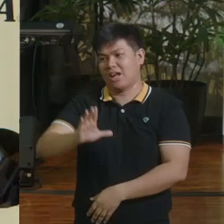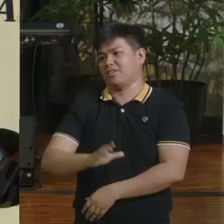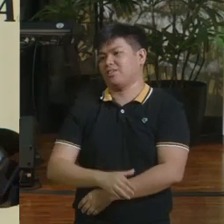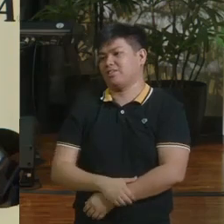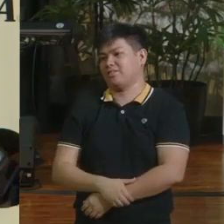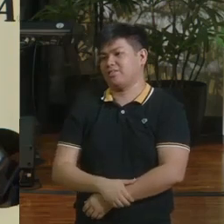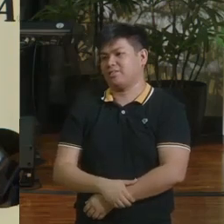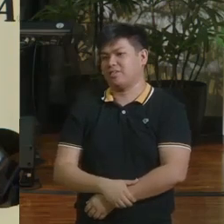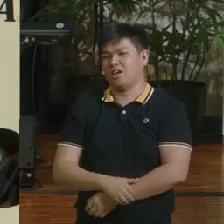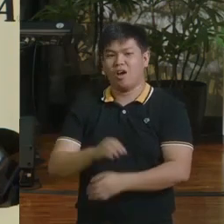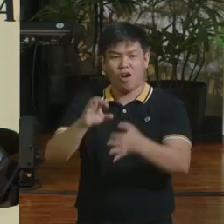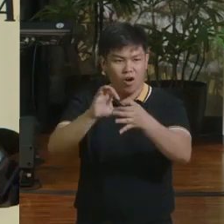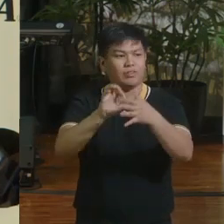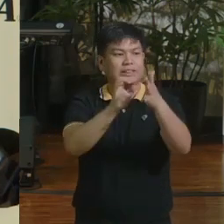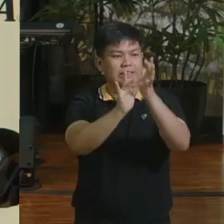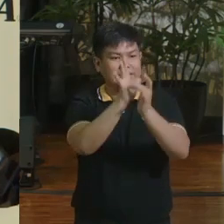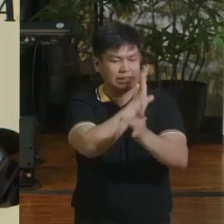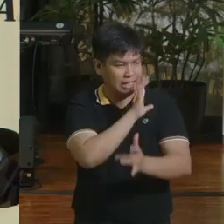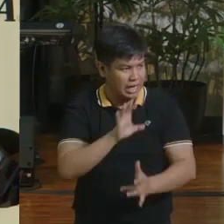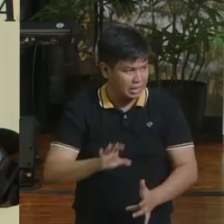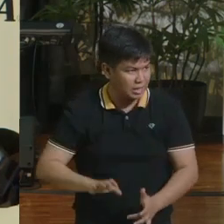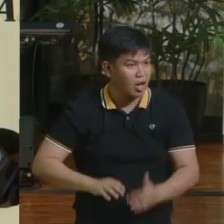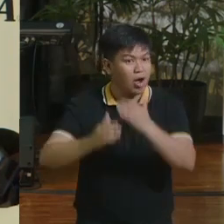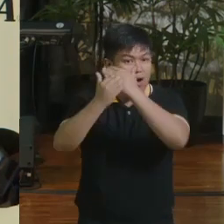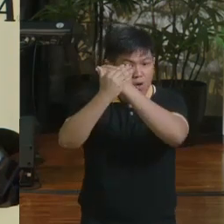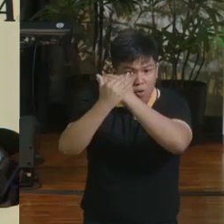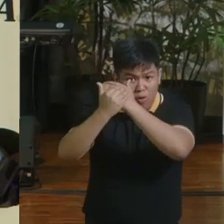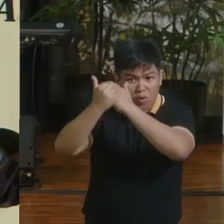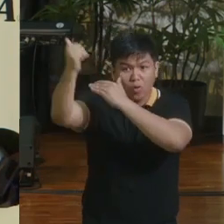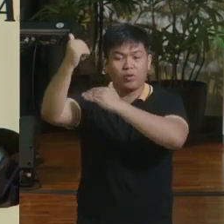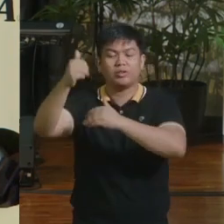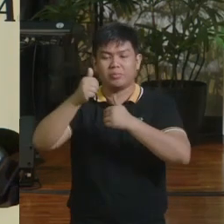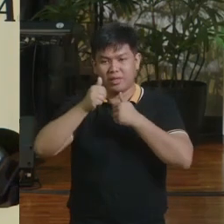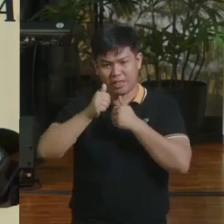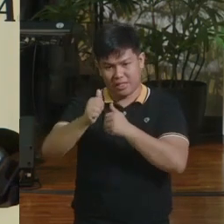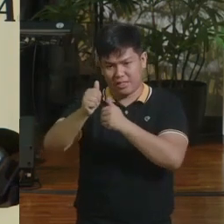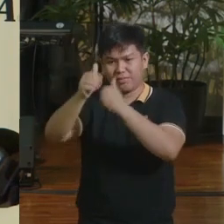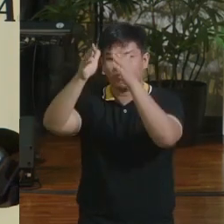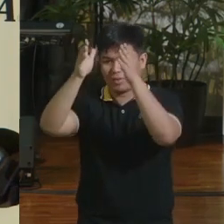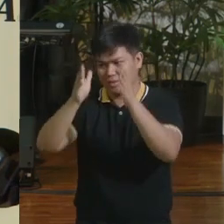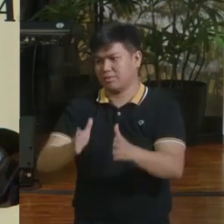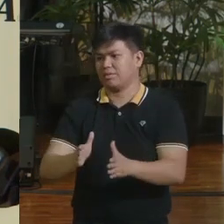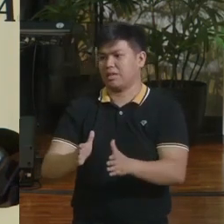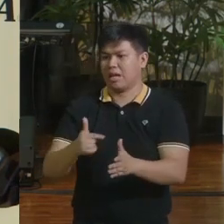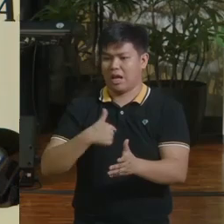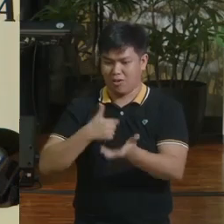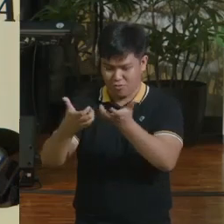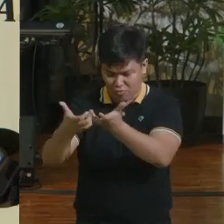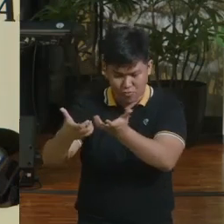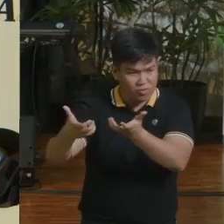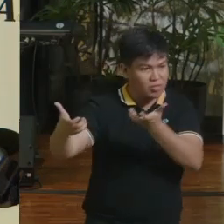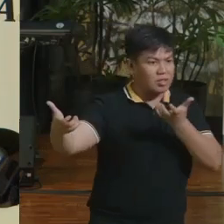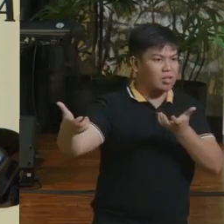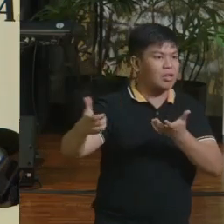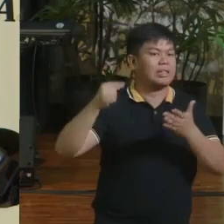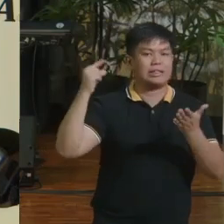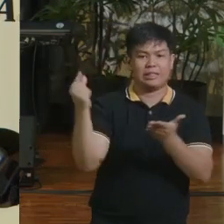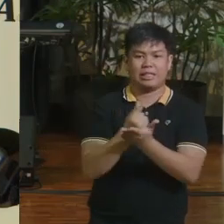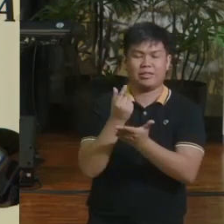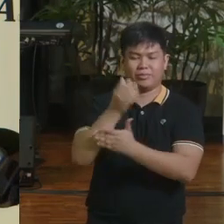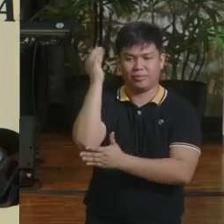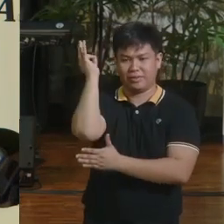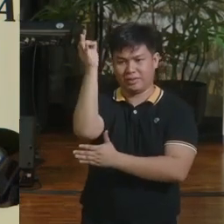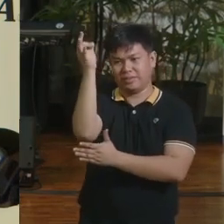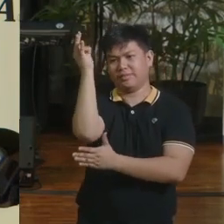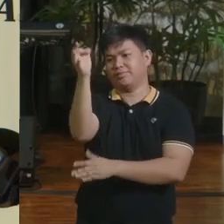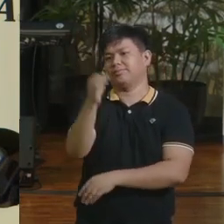slave of Christ Jesus, called to be an apostle, set apart for the gospel of God.